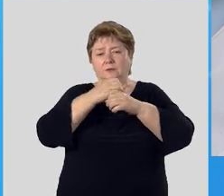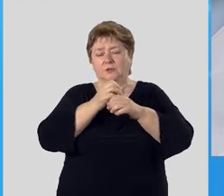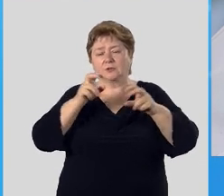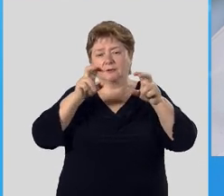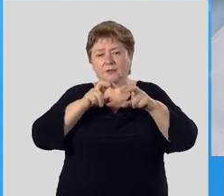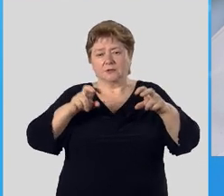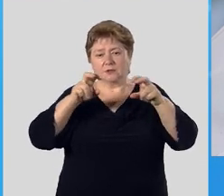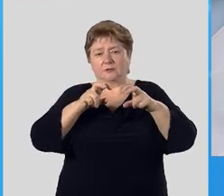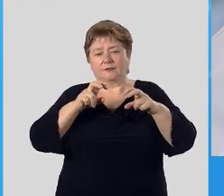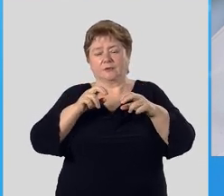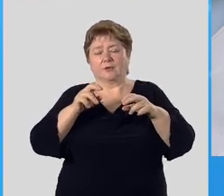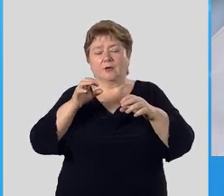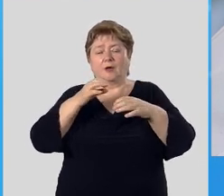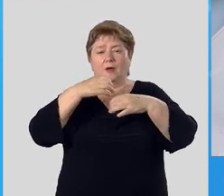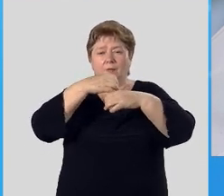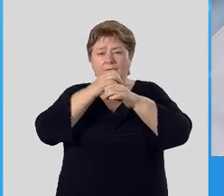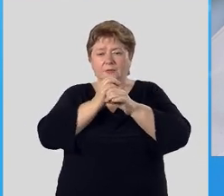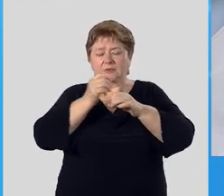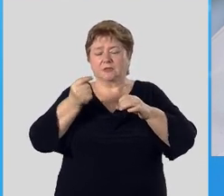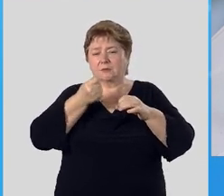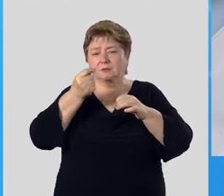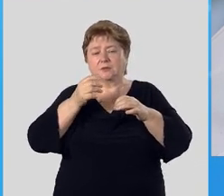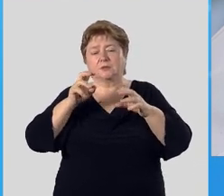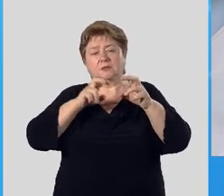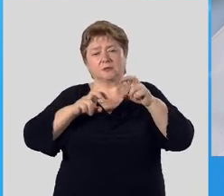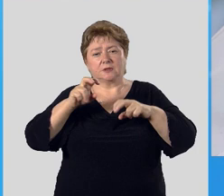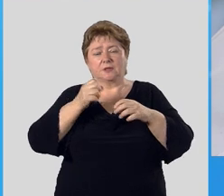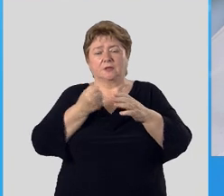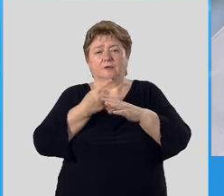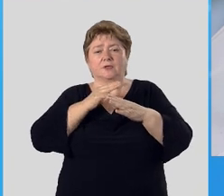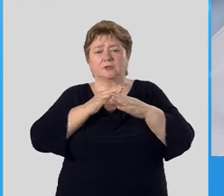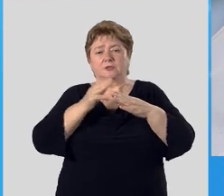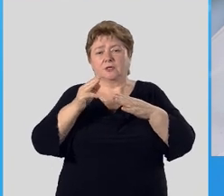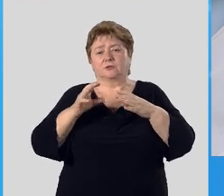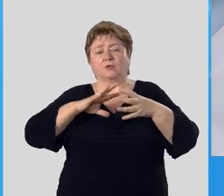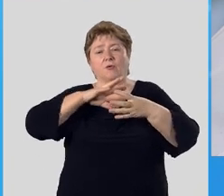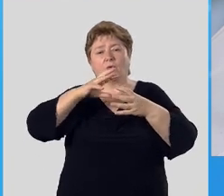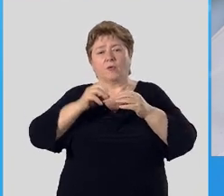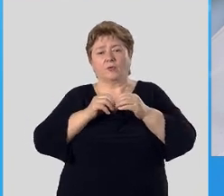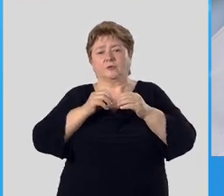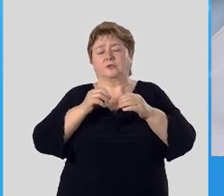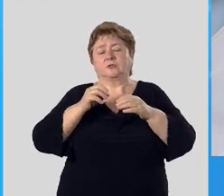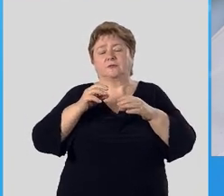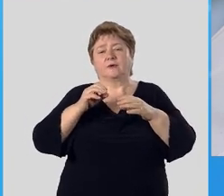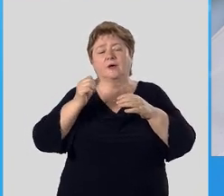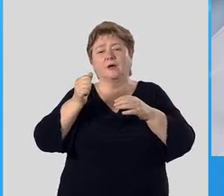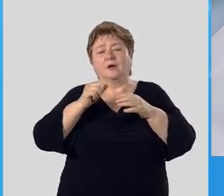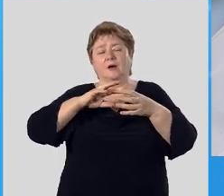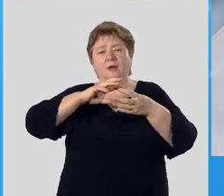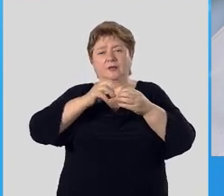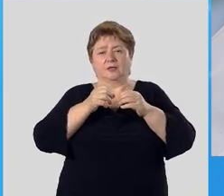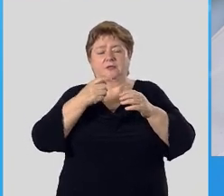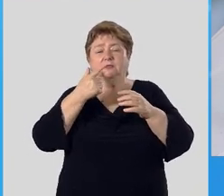исследования микроскопическое исследование является частью общего клинического анализа крови